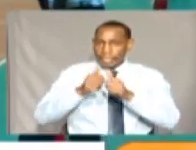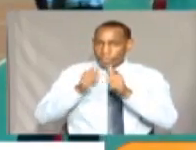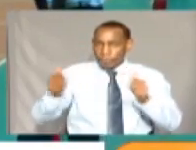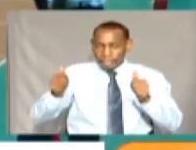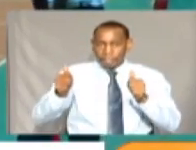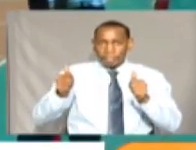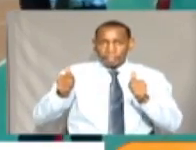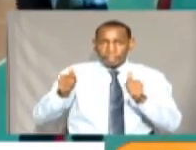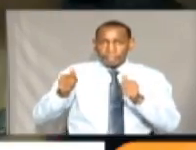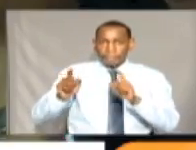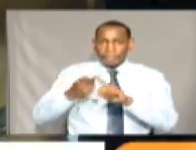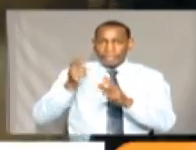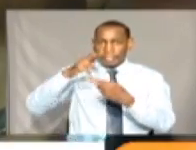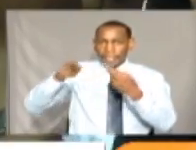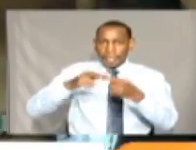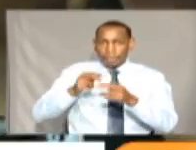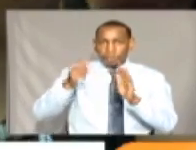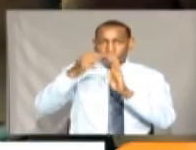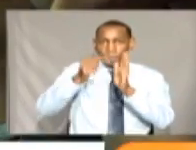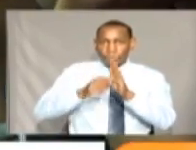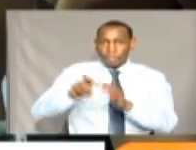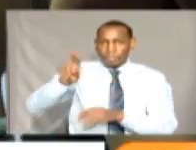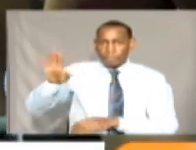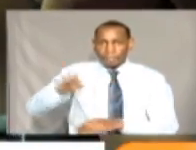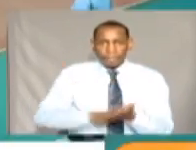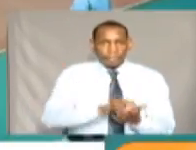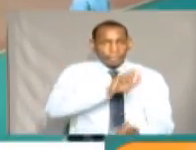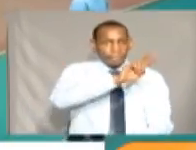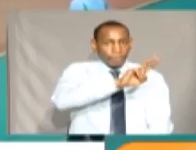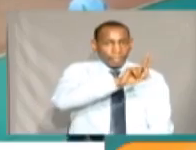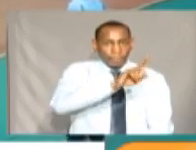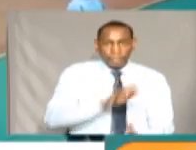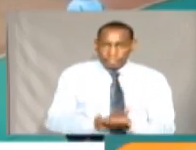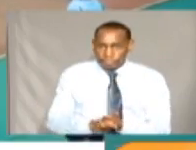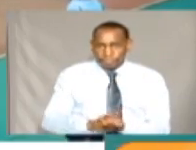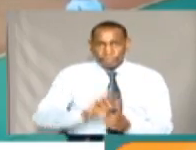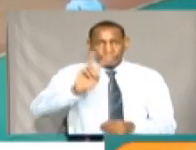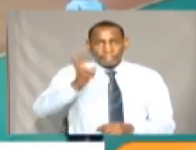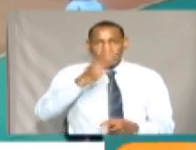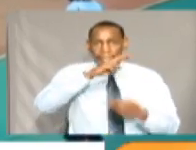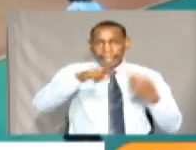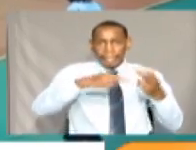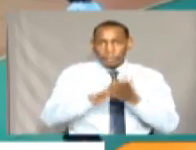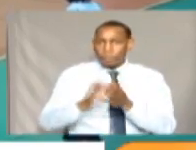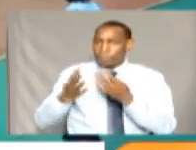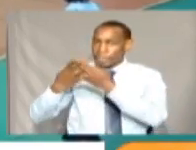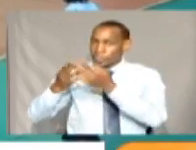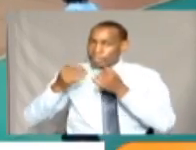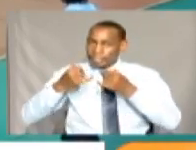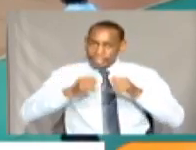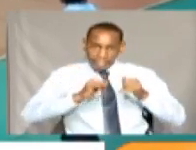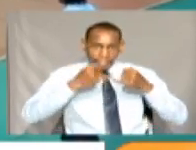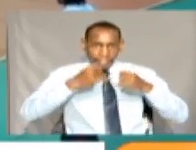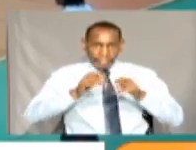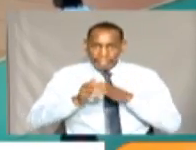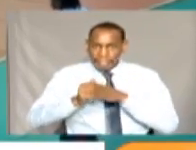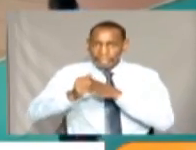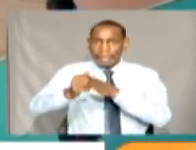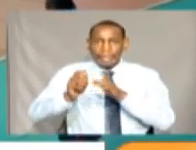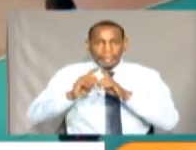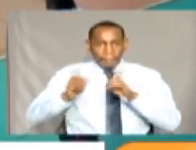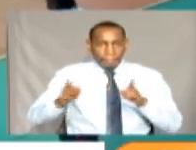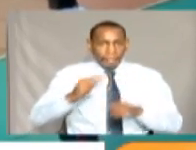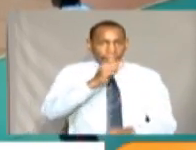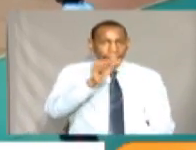kishindo, wakinyakua seti ya kwanza kwa alama 25-21. Naam, katika seti ya pili Magereza walijikakamua na wakachukua uongozi,